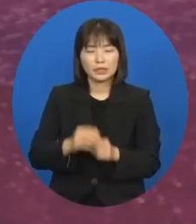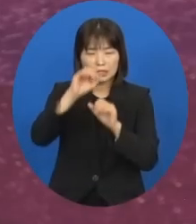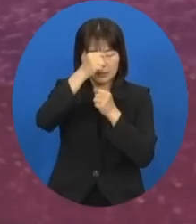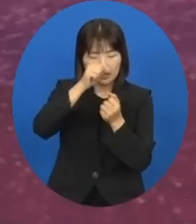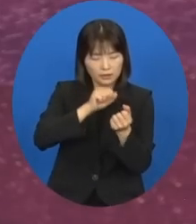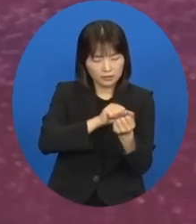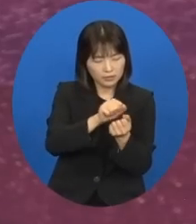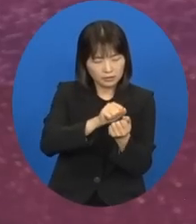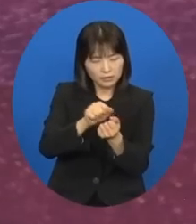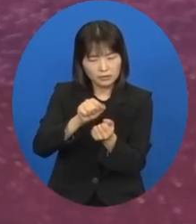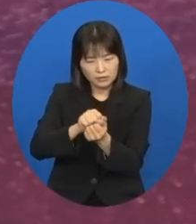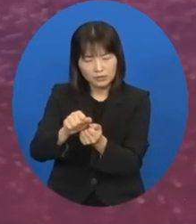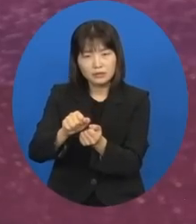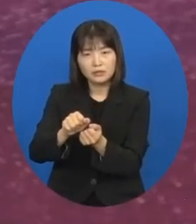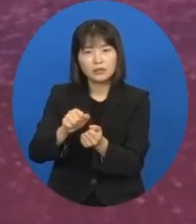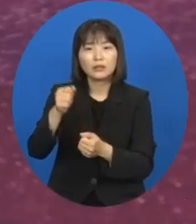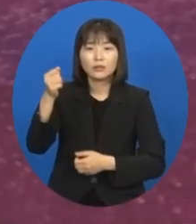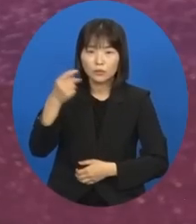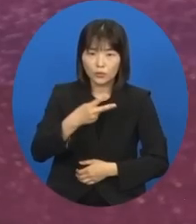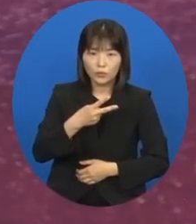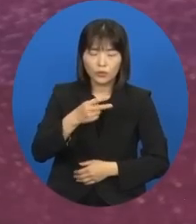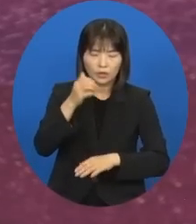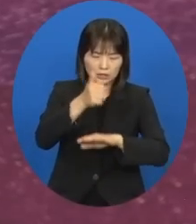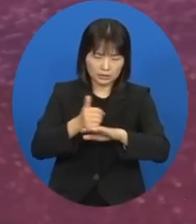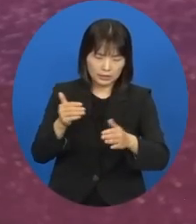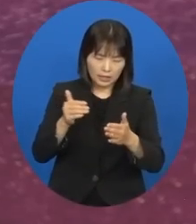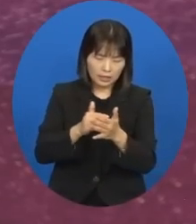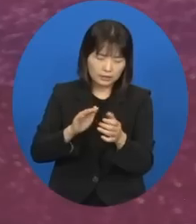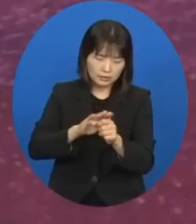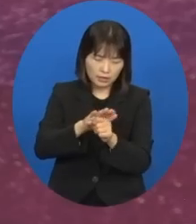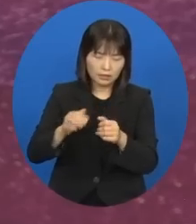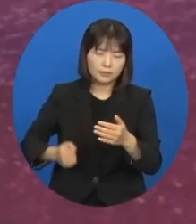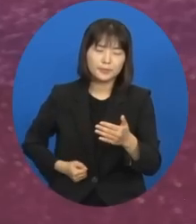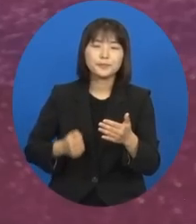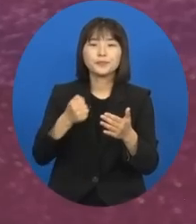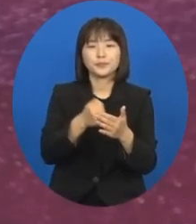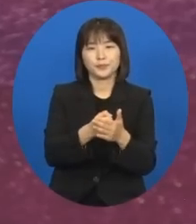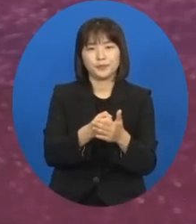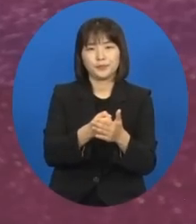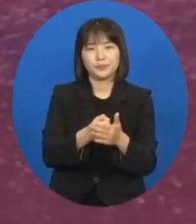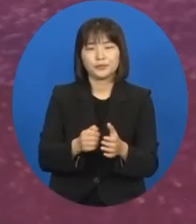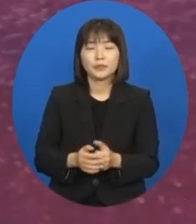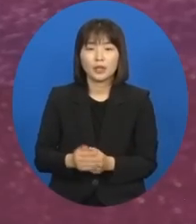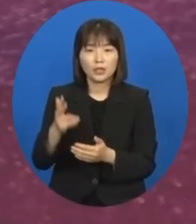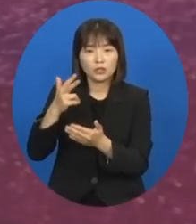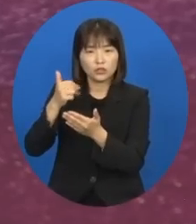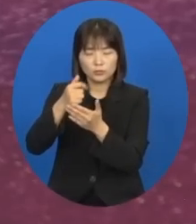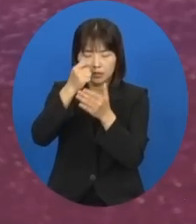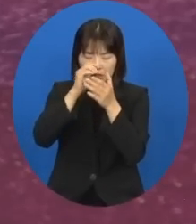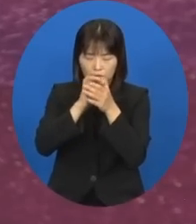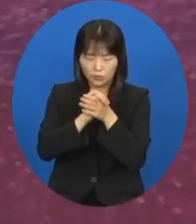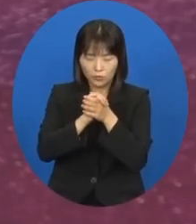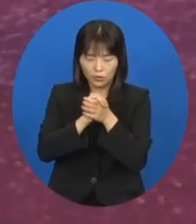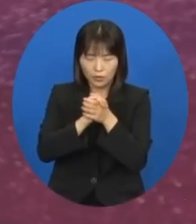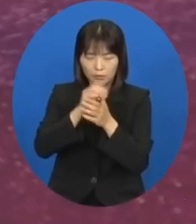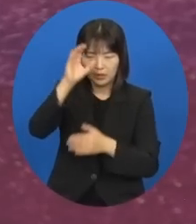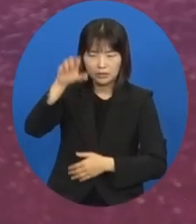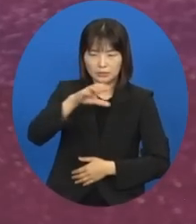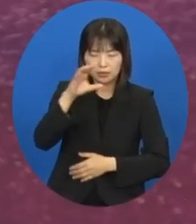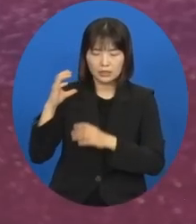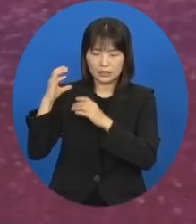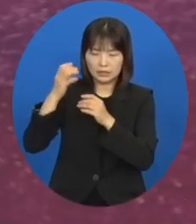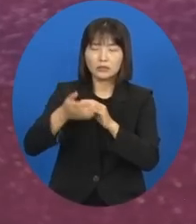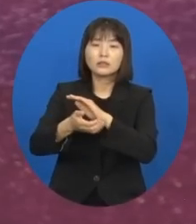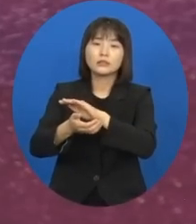발을 닦으시고 그리고 끝까지 사랑하시기를 작정하시지요 주님은 기도하면서 십자가